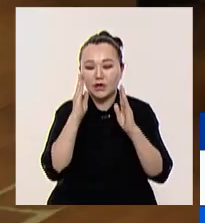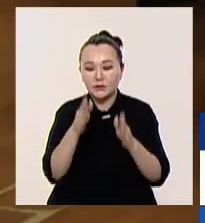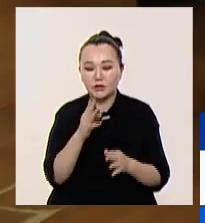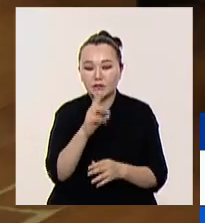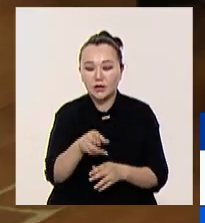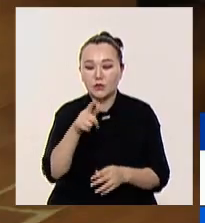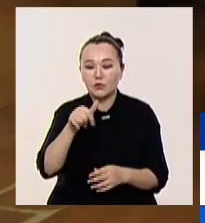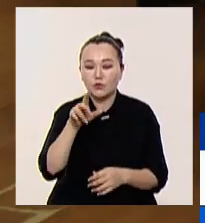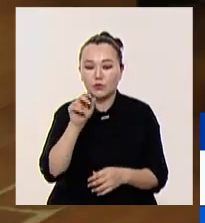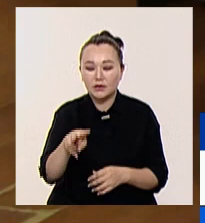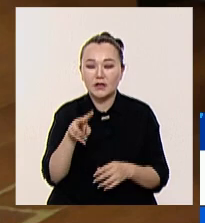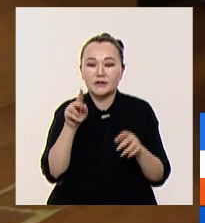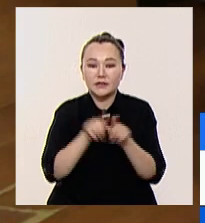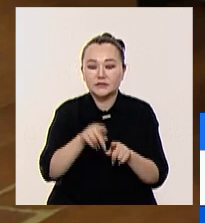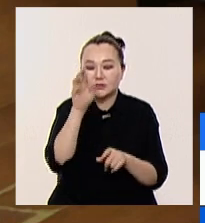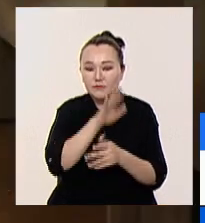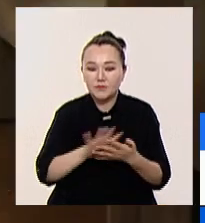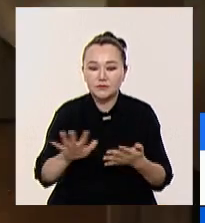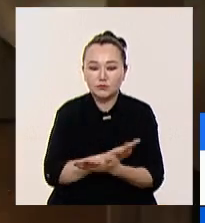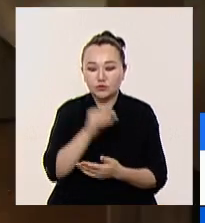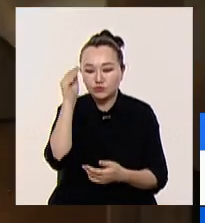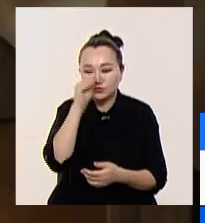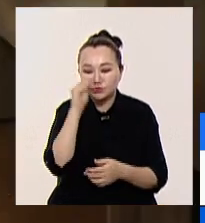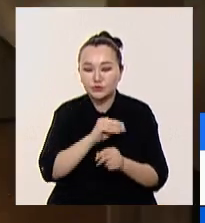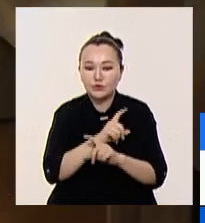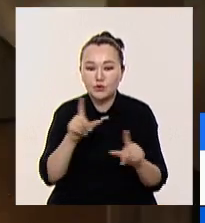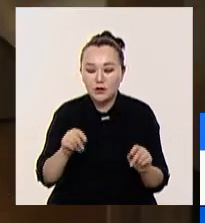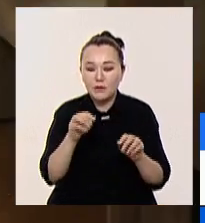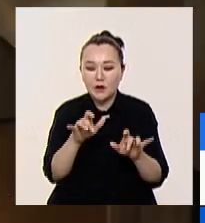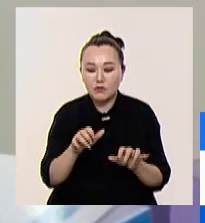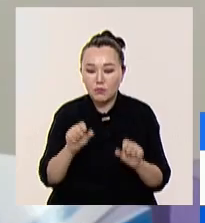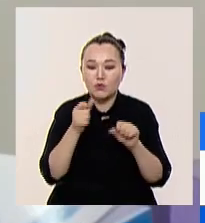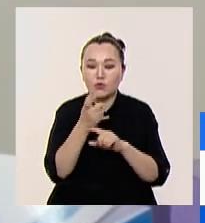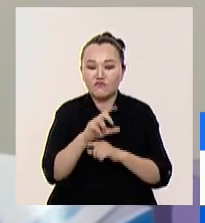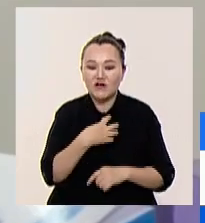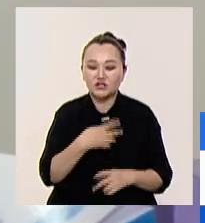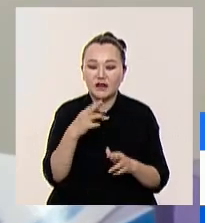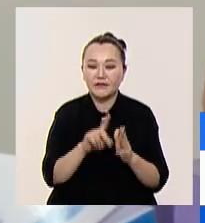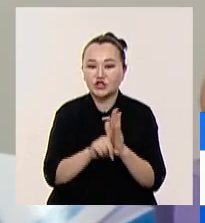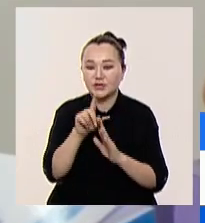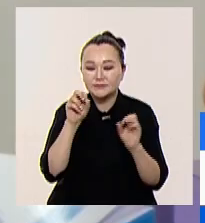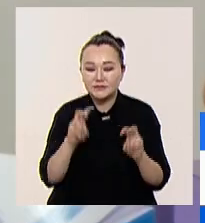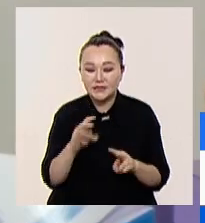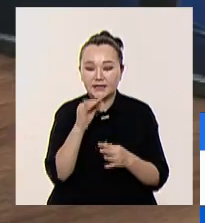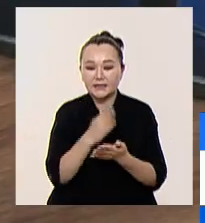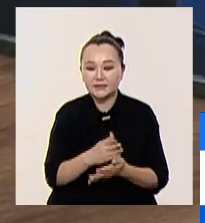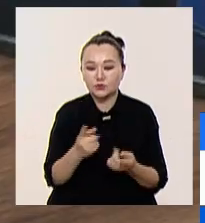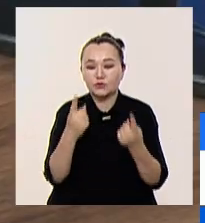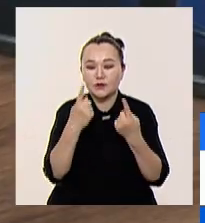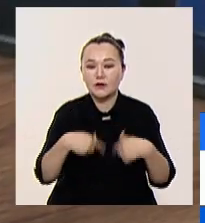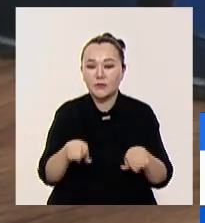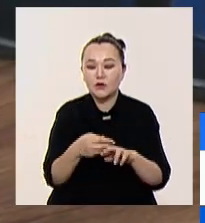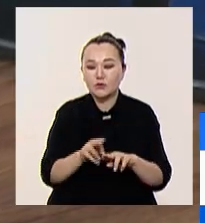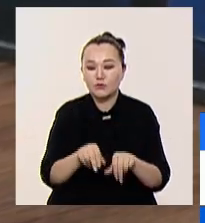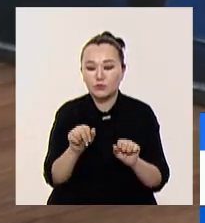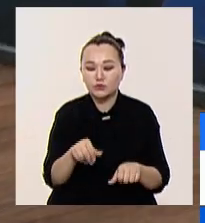Google. Также в стране есть возможности бесплатного обучения в школах программирования. Это очень важно для начинающих специалистов, и есть крупные компании, в которых